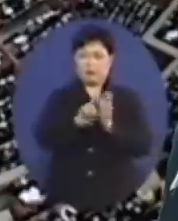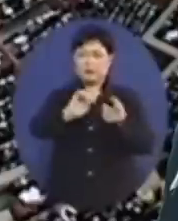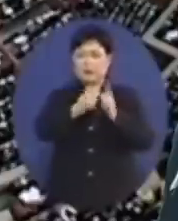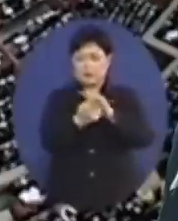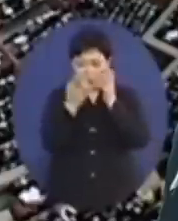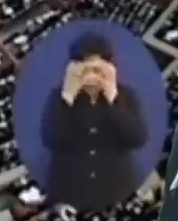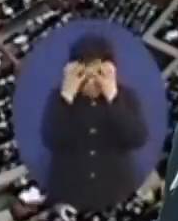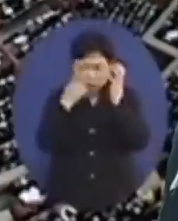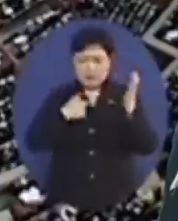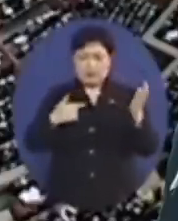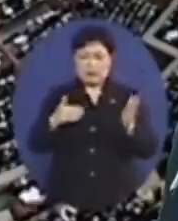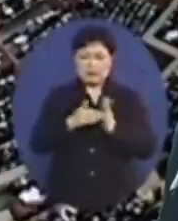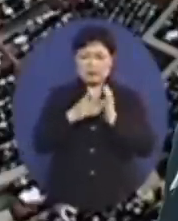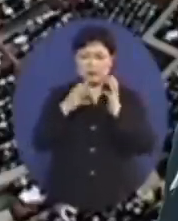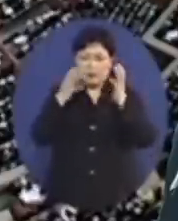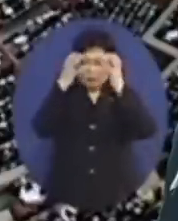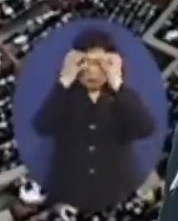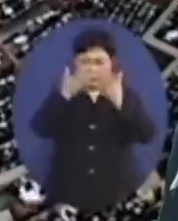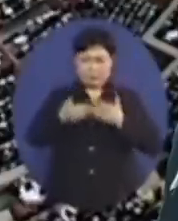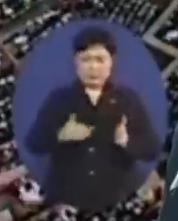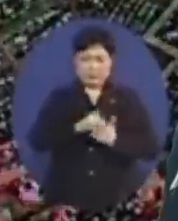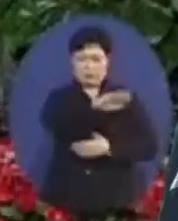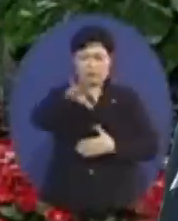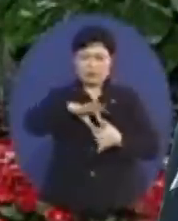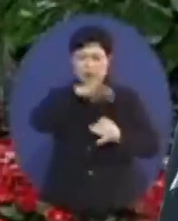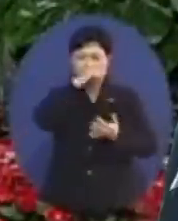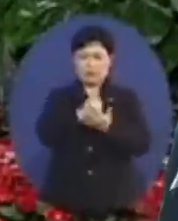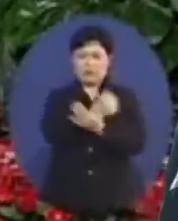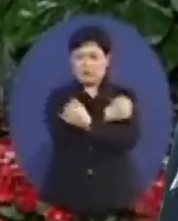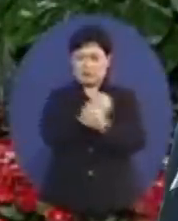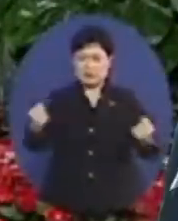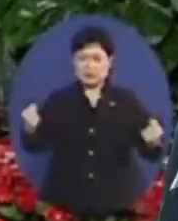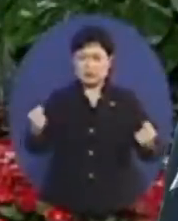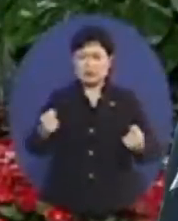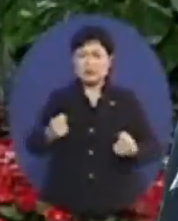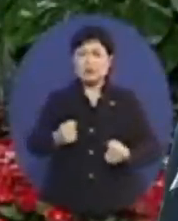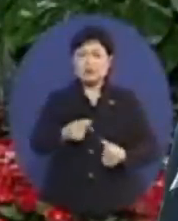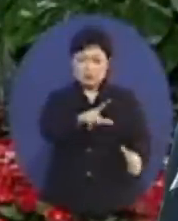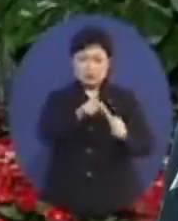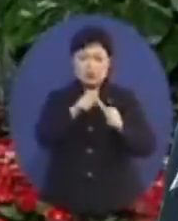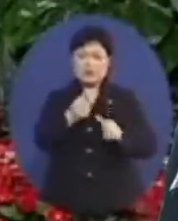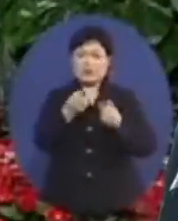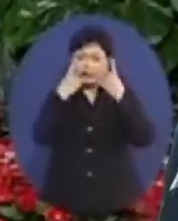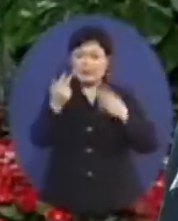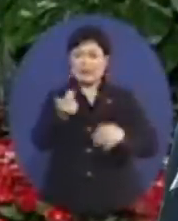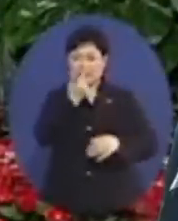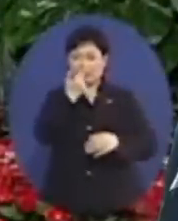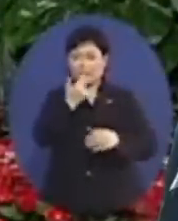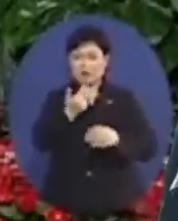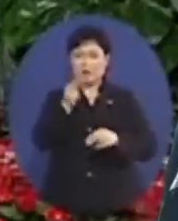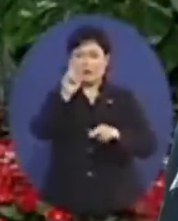고통을 당하시고 고난받으심으로 우리 죄를 사해 주시고 구원의 새 생명을 주신 것입니다.